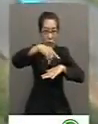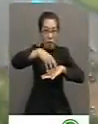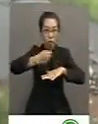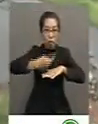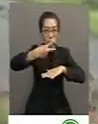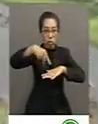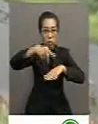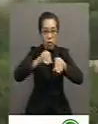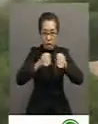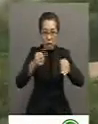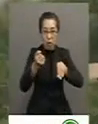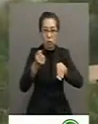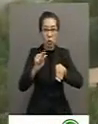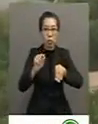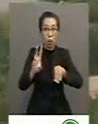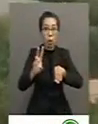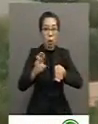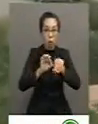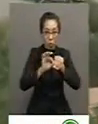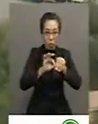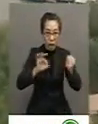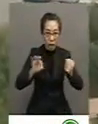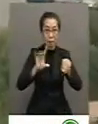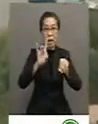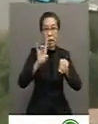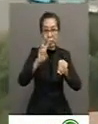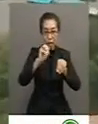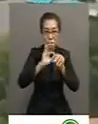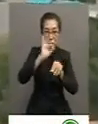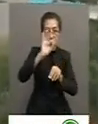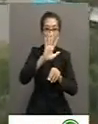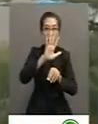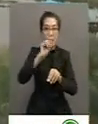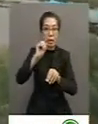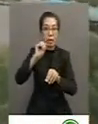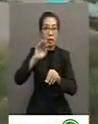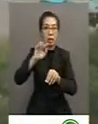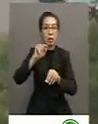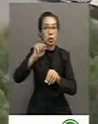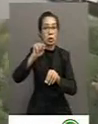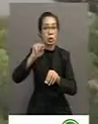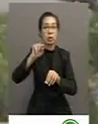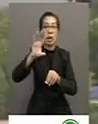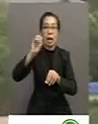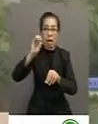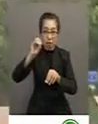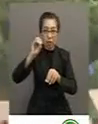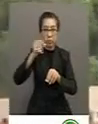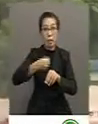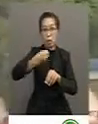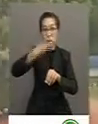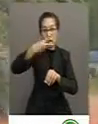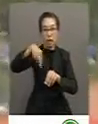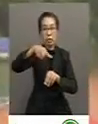ยาวนี่16เมตรค่ะความกว้างอยู่ที่8เมตรสูงอีก5เมตร50นะคะลักษณะเป็นแพสำหรับบริการนักท่องเ